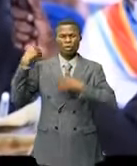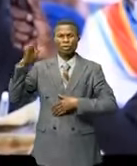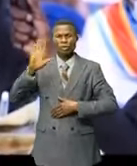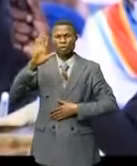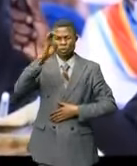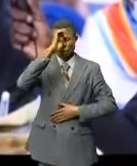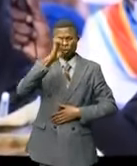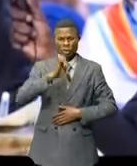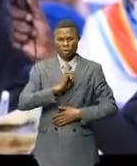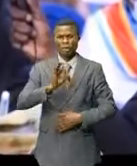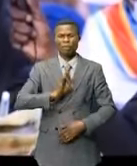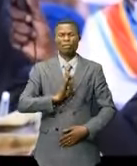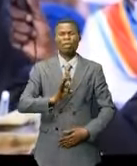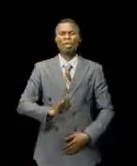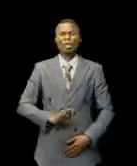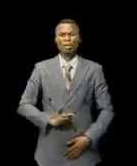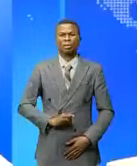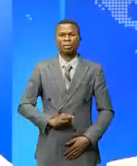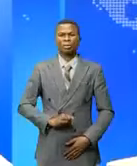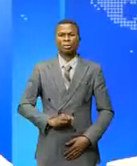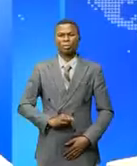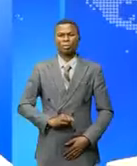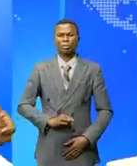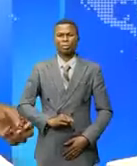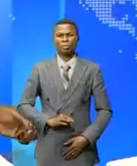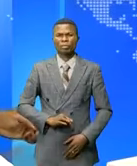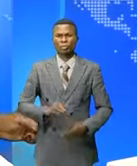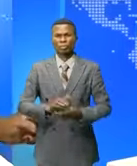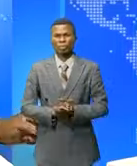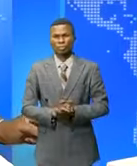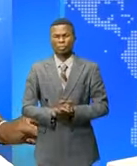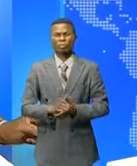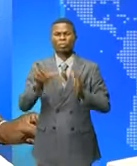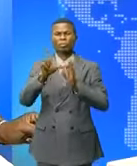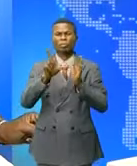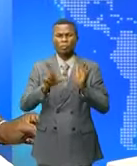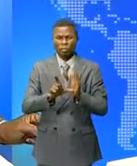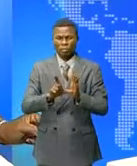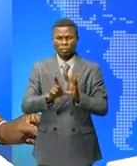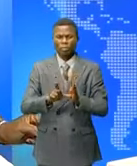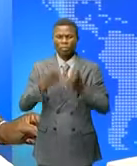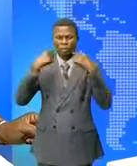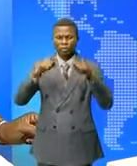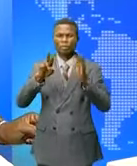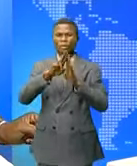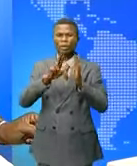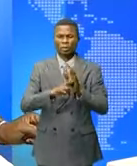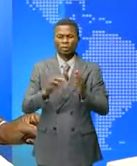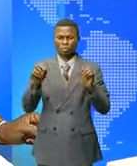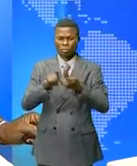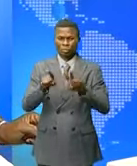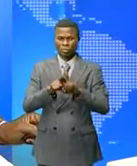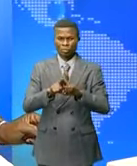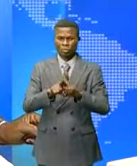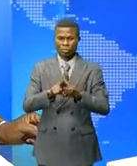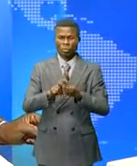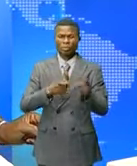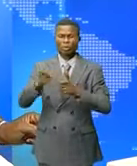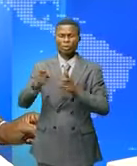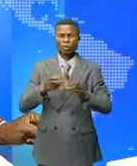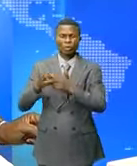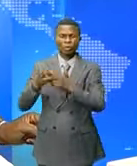Excellence Félix Antoine Tshisekedi Tshilombo. Campagne de ville. Fixant les règles relatives au régime général de